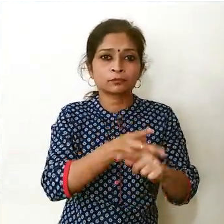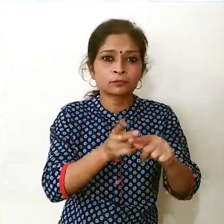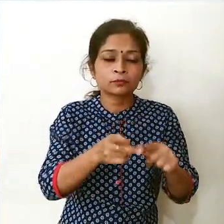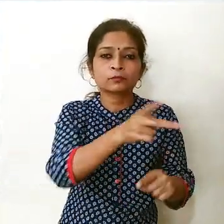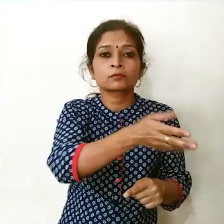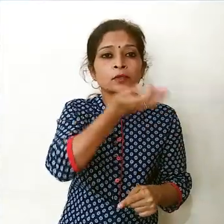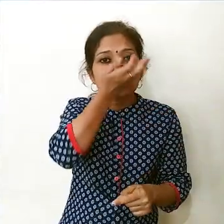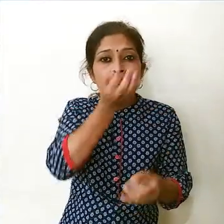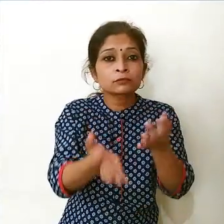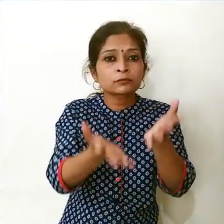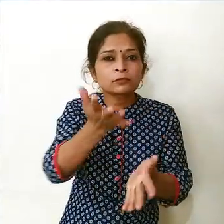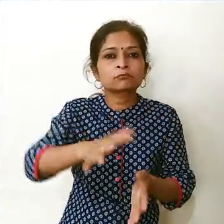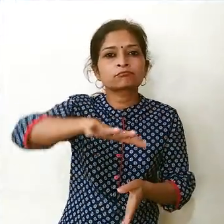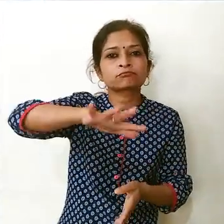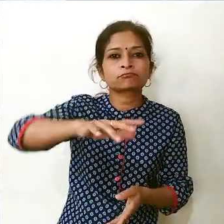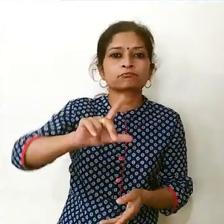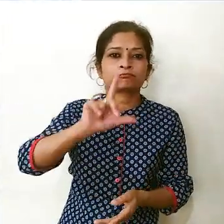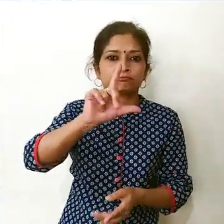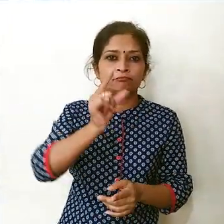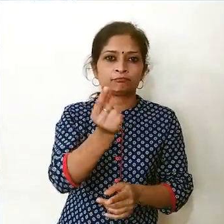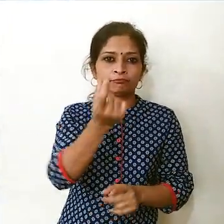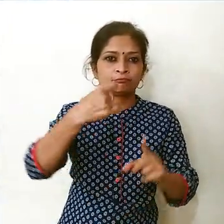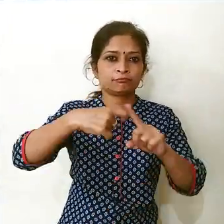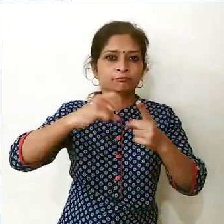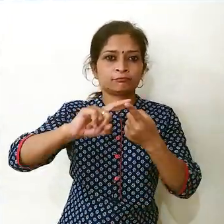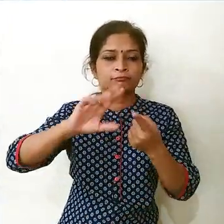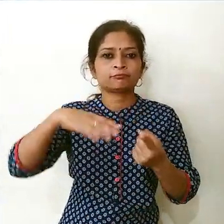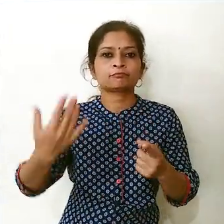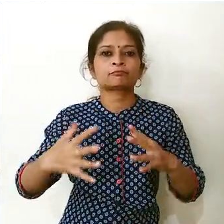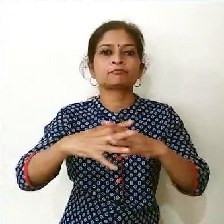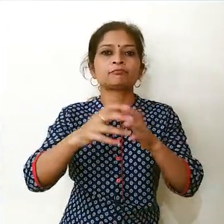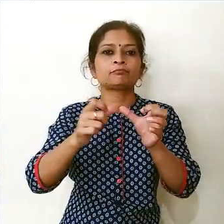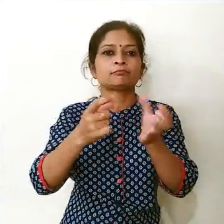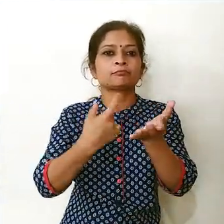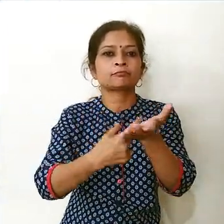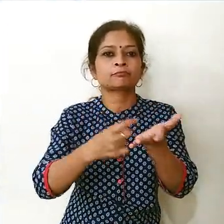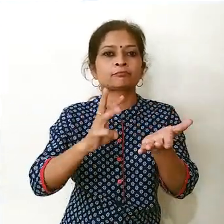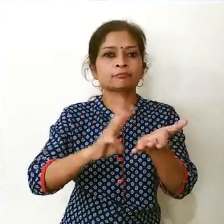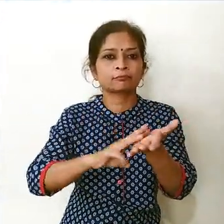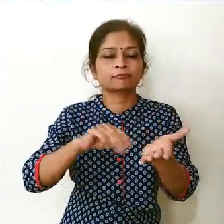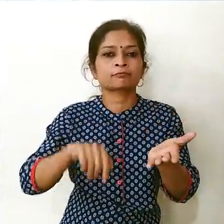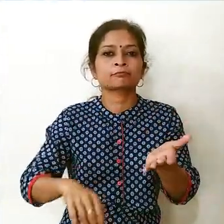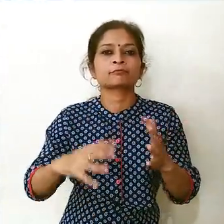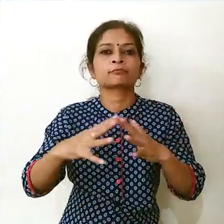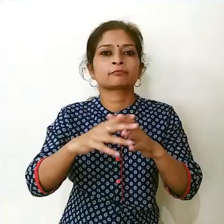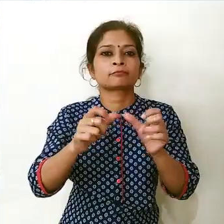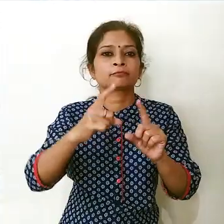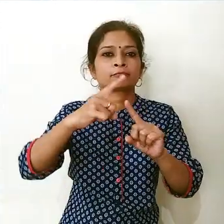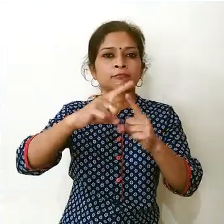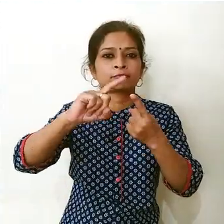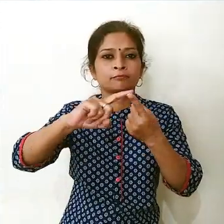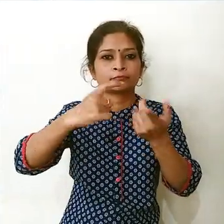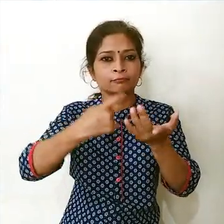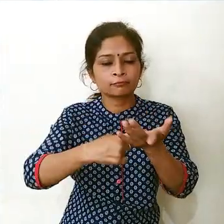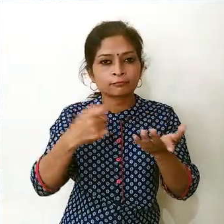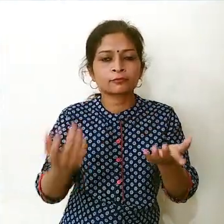फल्क कलने मानी में इसको अविडादे की ग्रोग